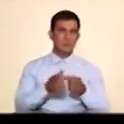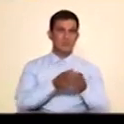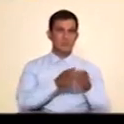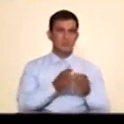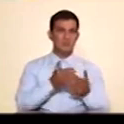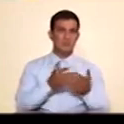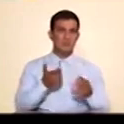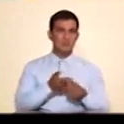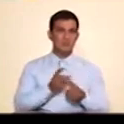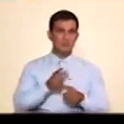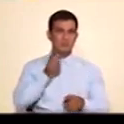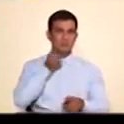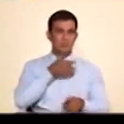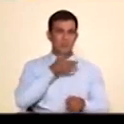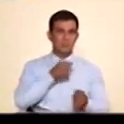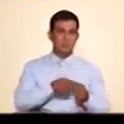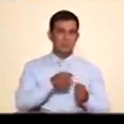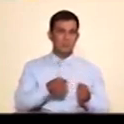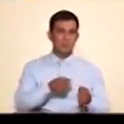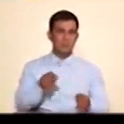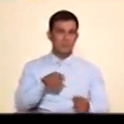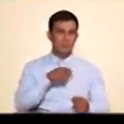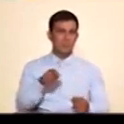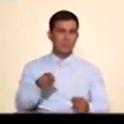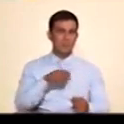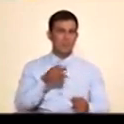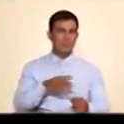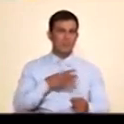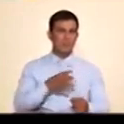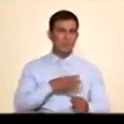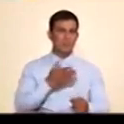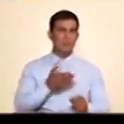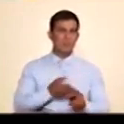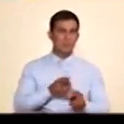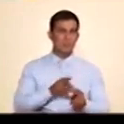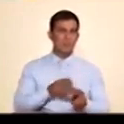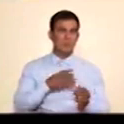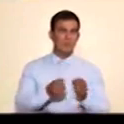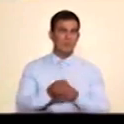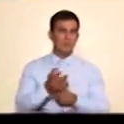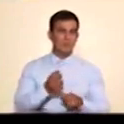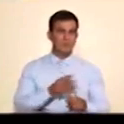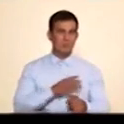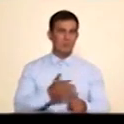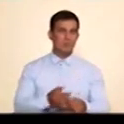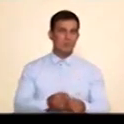qilgan davrini alohida bir mavzu tarzda olish mumkin. Ya'ni